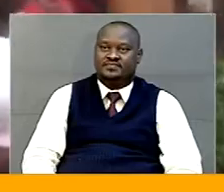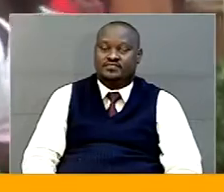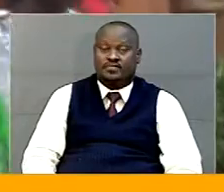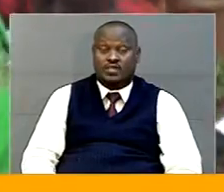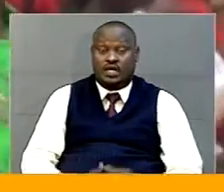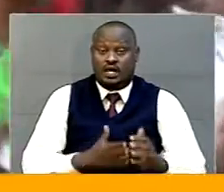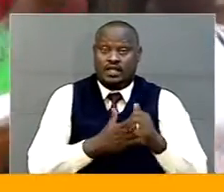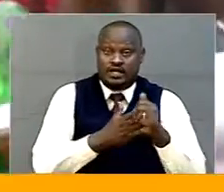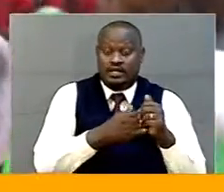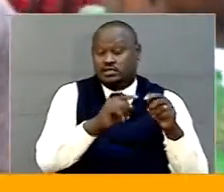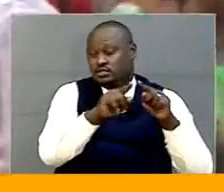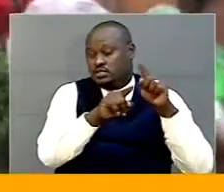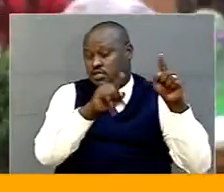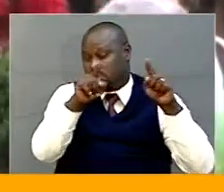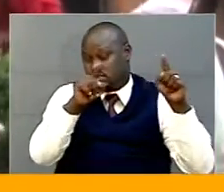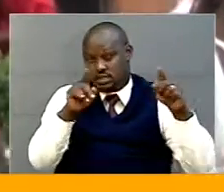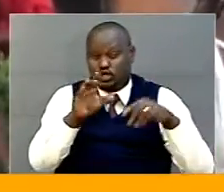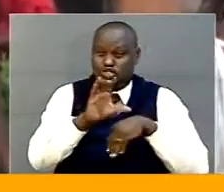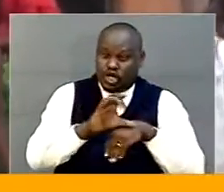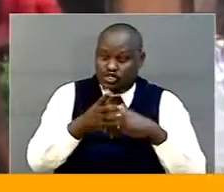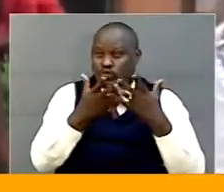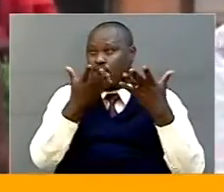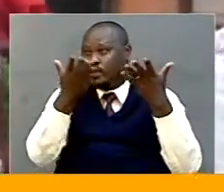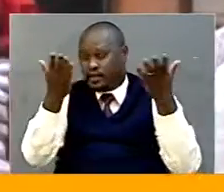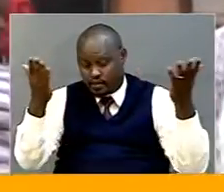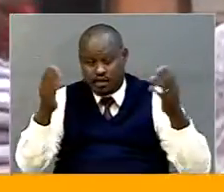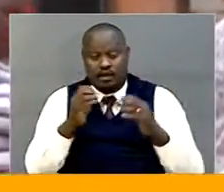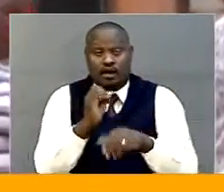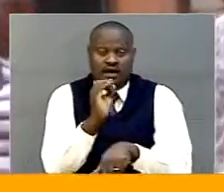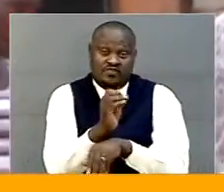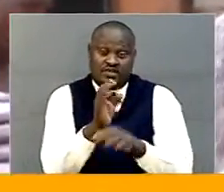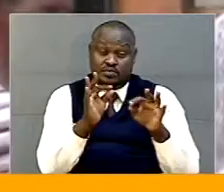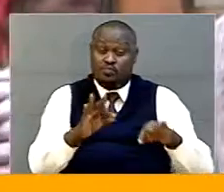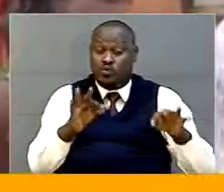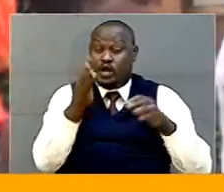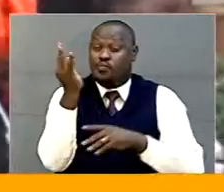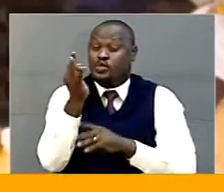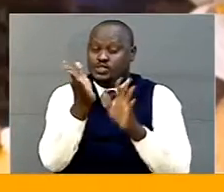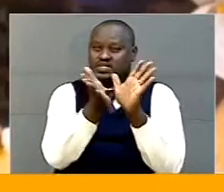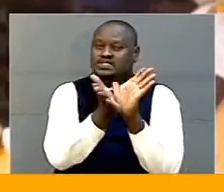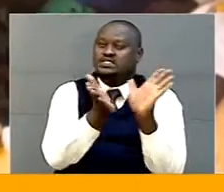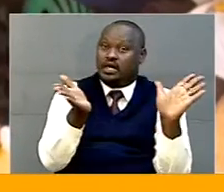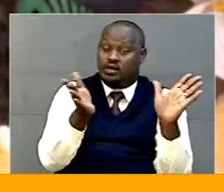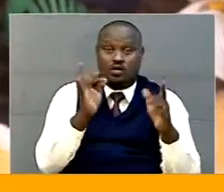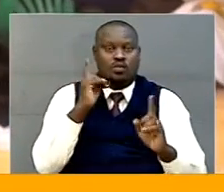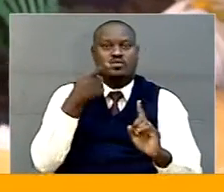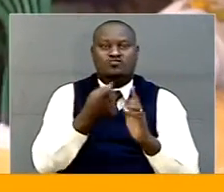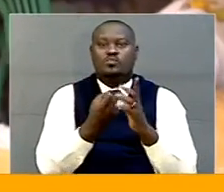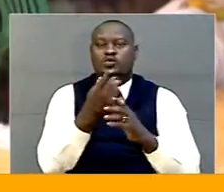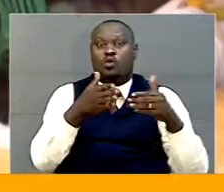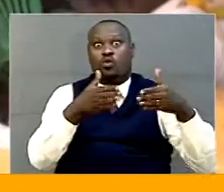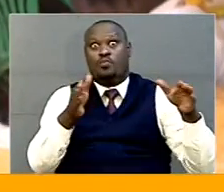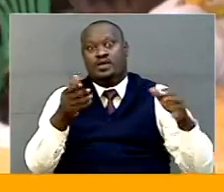Abakulembeze b'enzikiriza ezitali zimu bakalaatiddwa okuwulirira enjiri engazi esobozesa abantu baabwe okugulirwawo enzigi